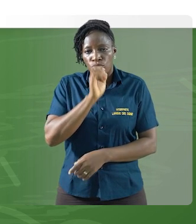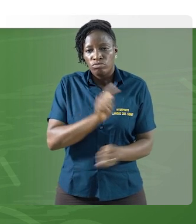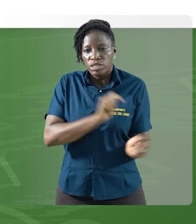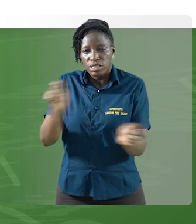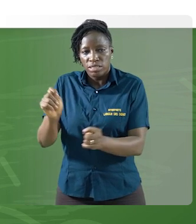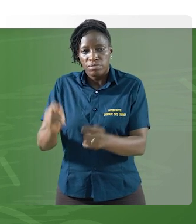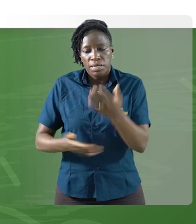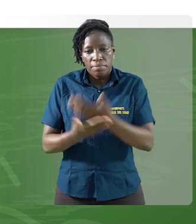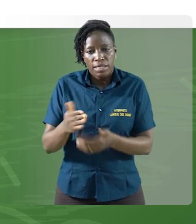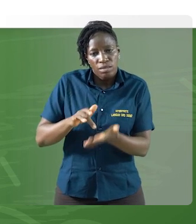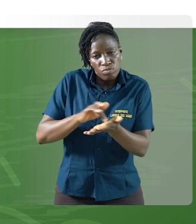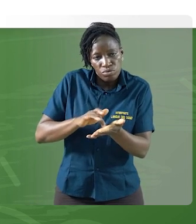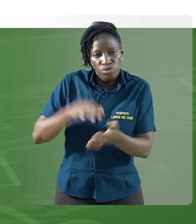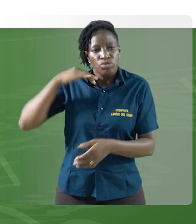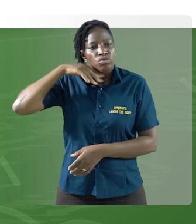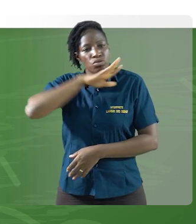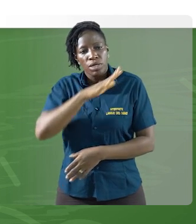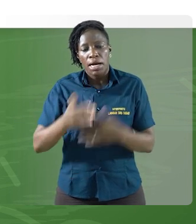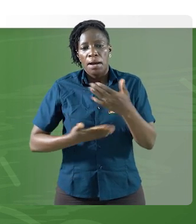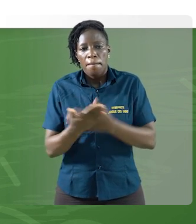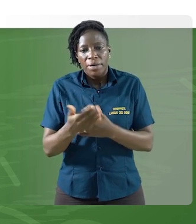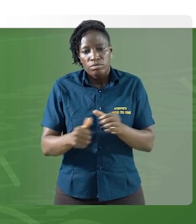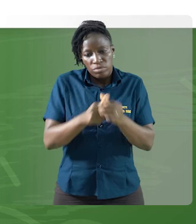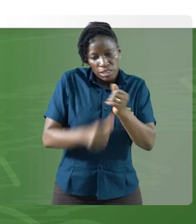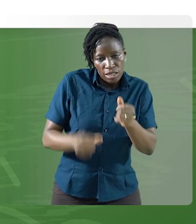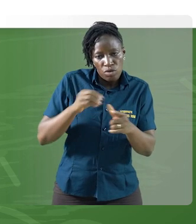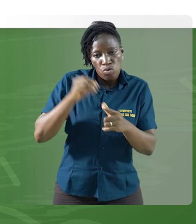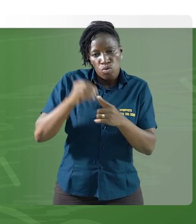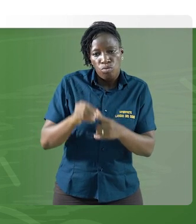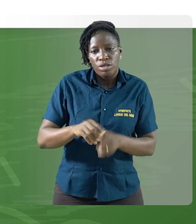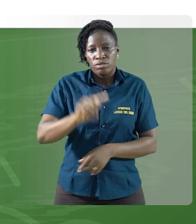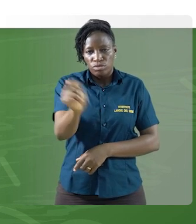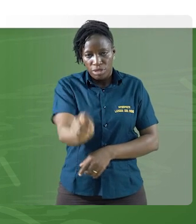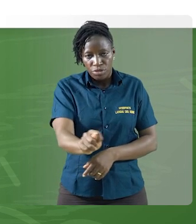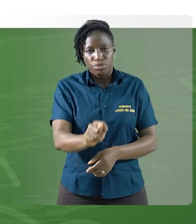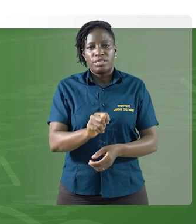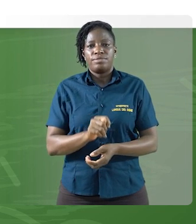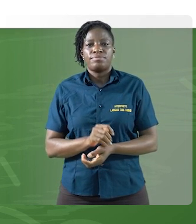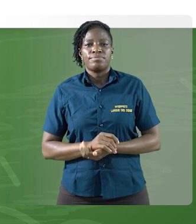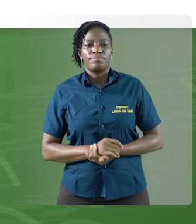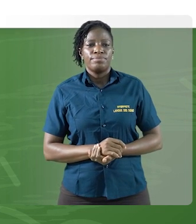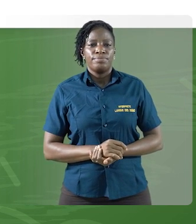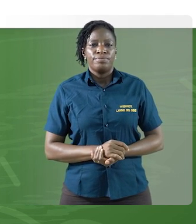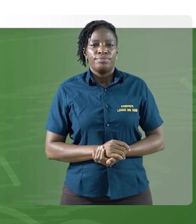des produits souillés, par les selles ou par les urines.